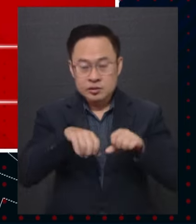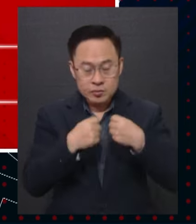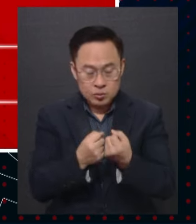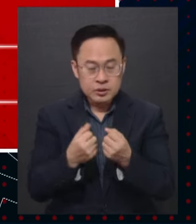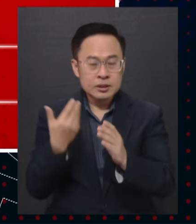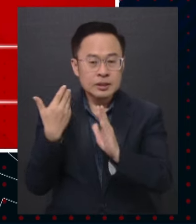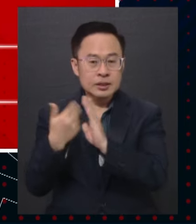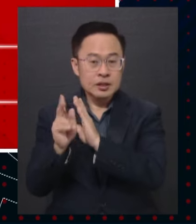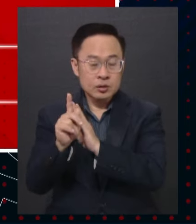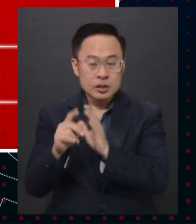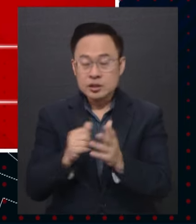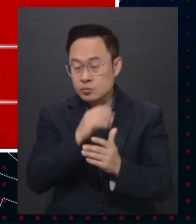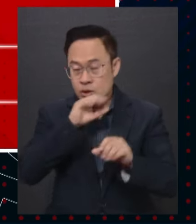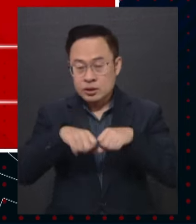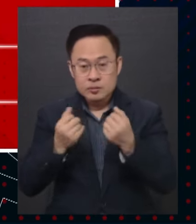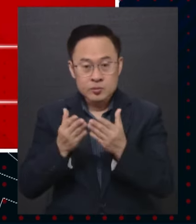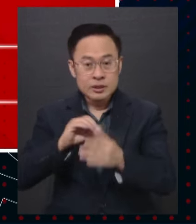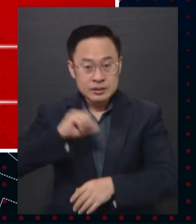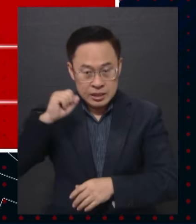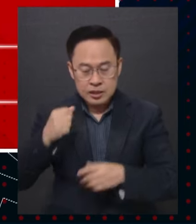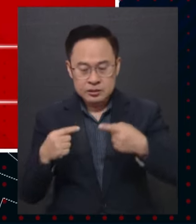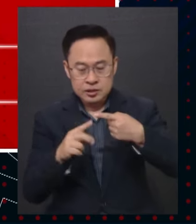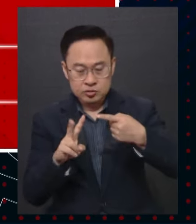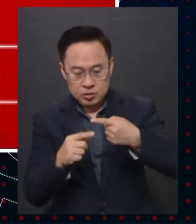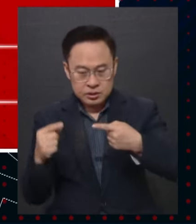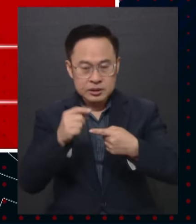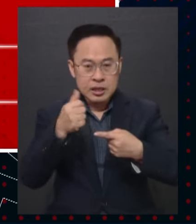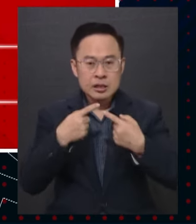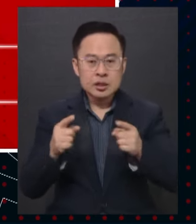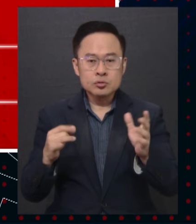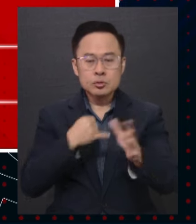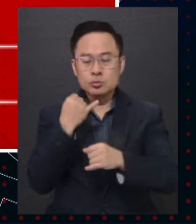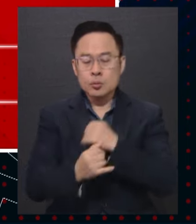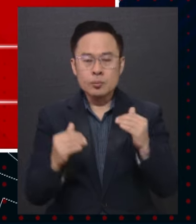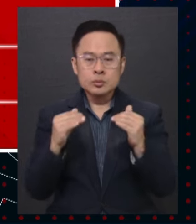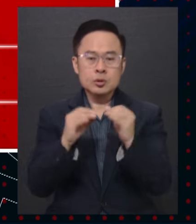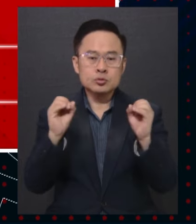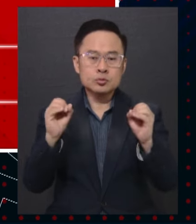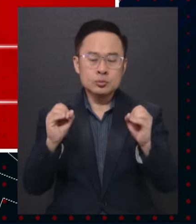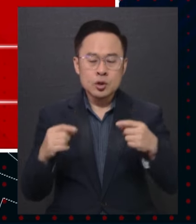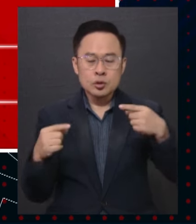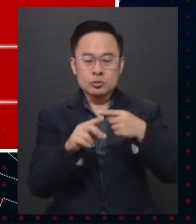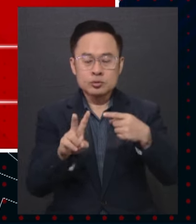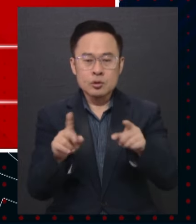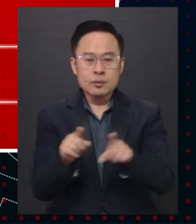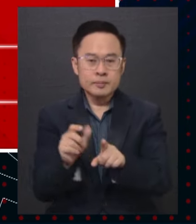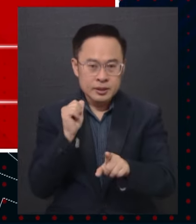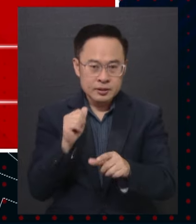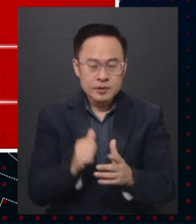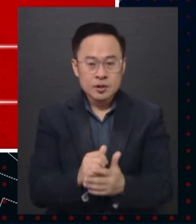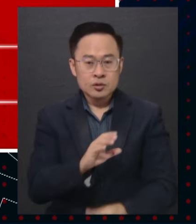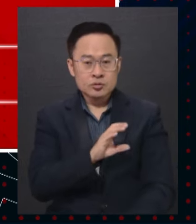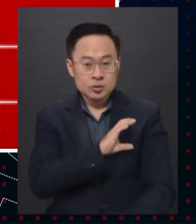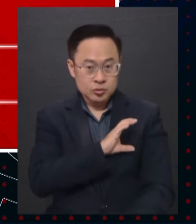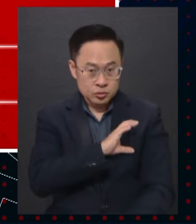นจ่าฝูงชั่วคราวปรากฏว่าบุกไปทำได้เพียงแค่เสมอกับขอนแก่นไป0ประตูต่อ0นะครับส่วนโปลิสเทโรครับบ